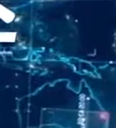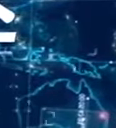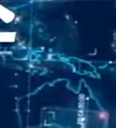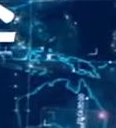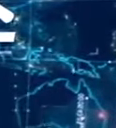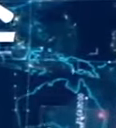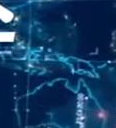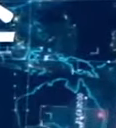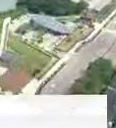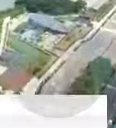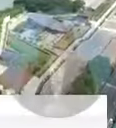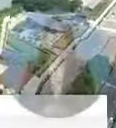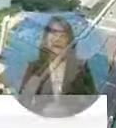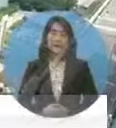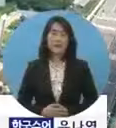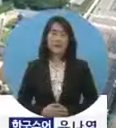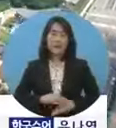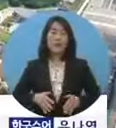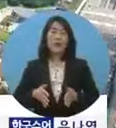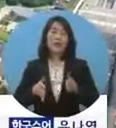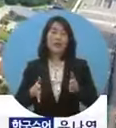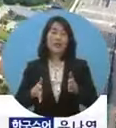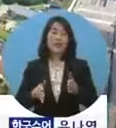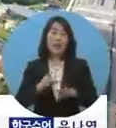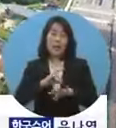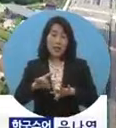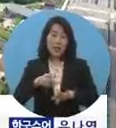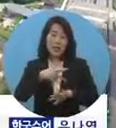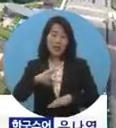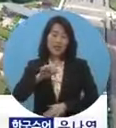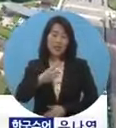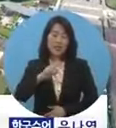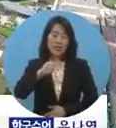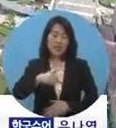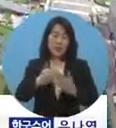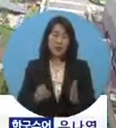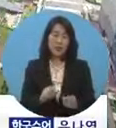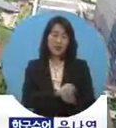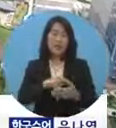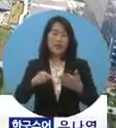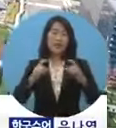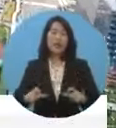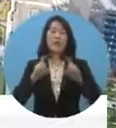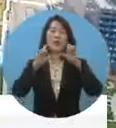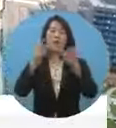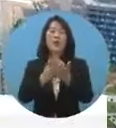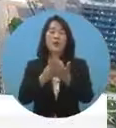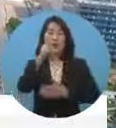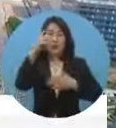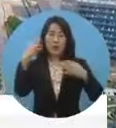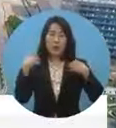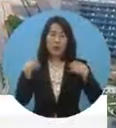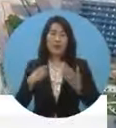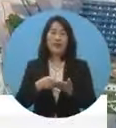으 예 전라남도가 해남 군과 진도군 의신면 을 특별재난지역으로 선포할 2 것을